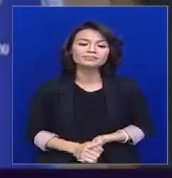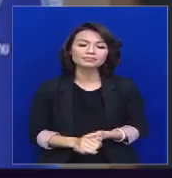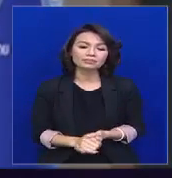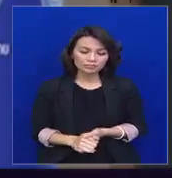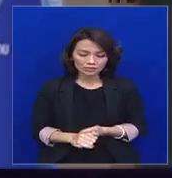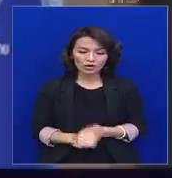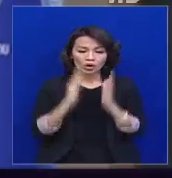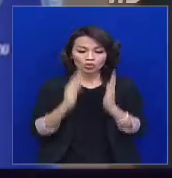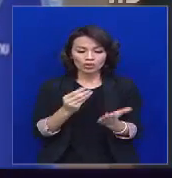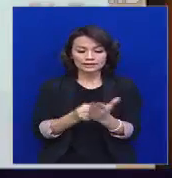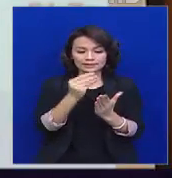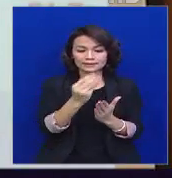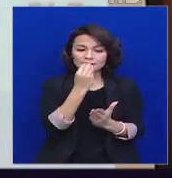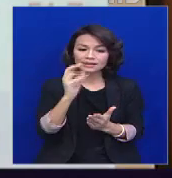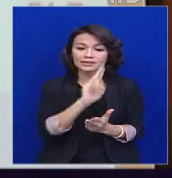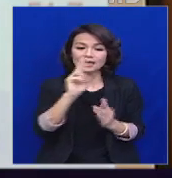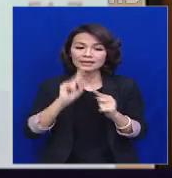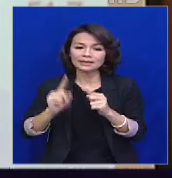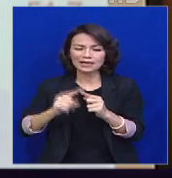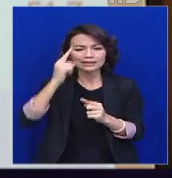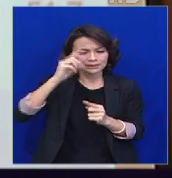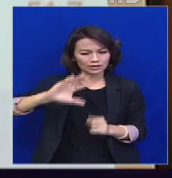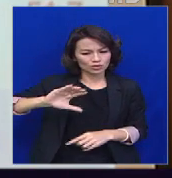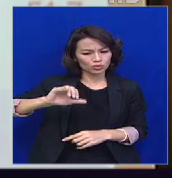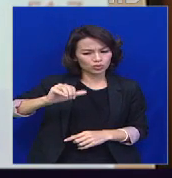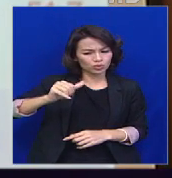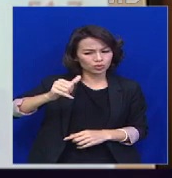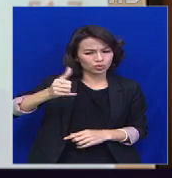ประชาชนนั้นจะค่อยๆปรับตัวดีขึ้นในช่วงปลายไตรมาส 3